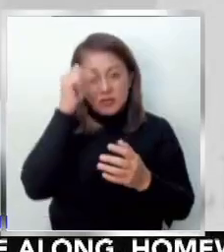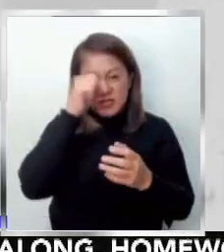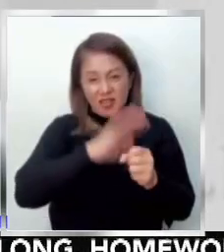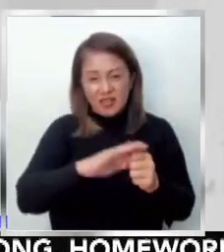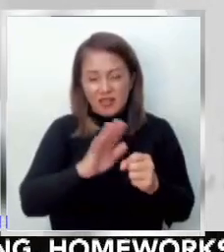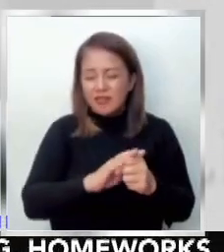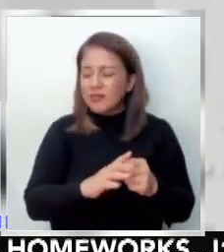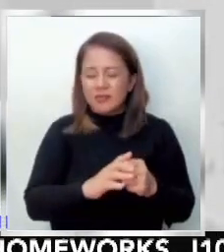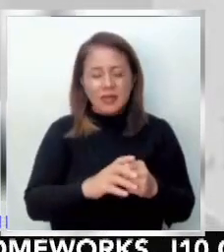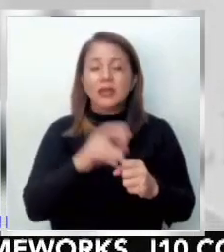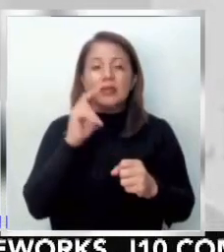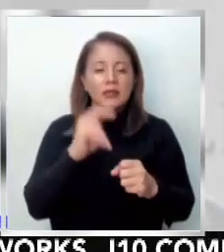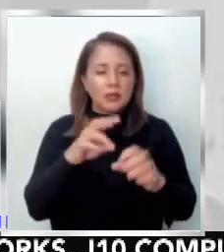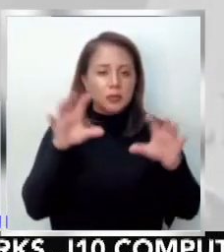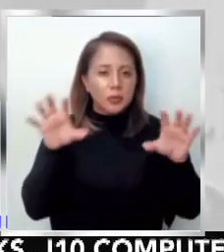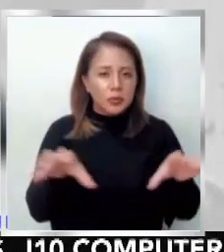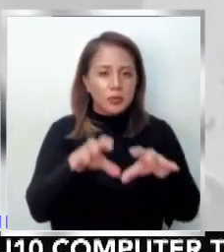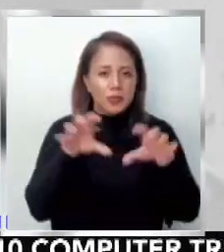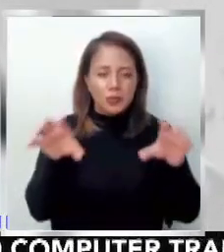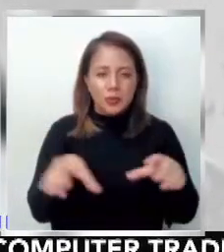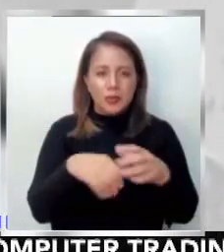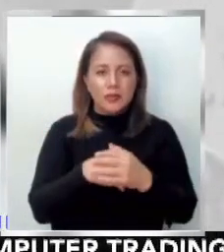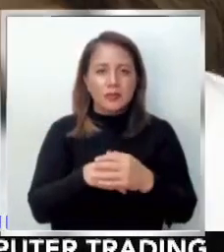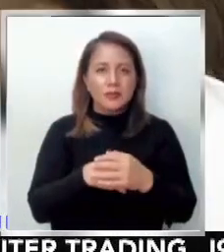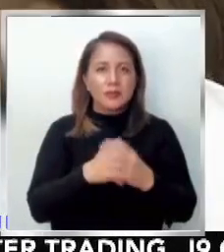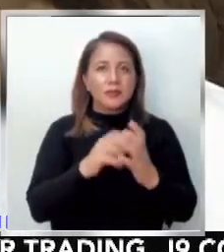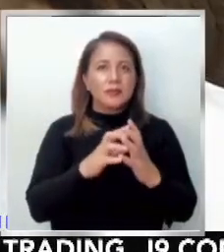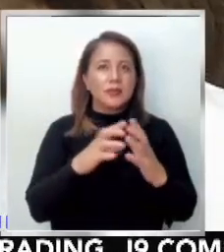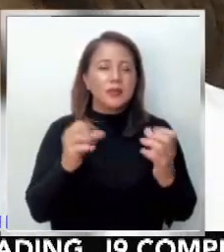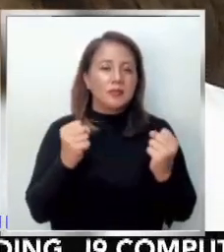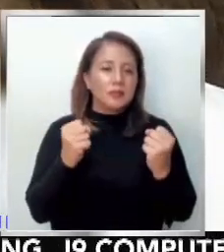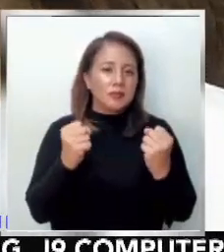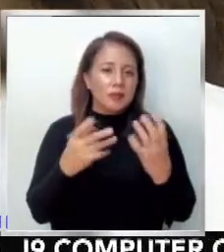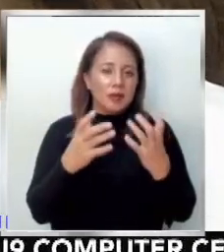niya ring mag-working student. Sobrang dami pong